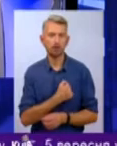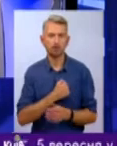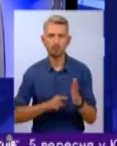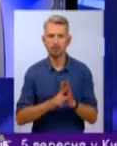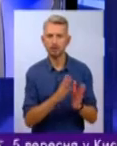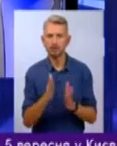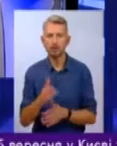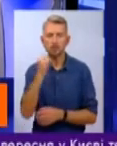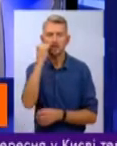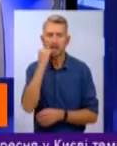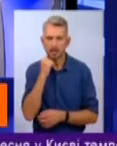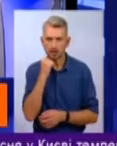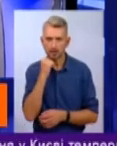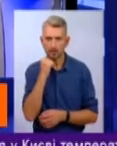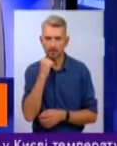систему старіння,